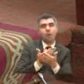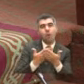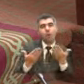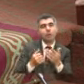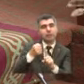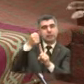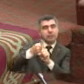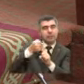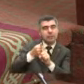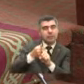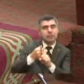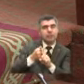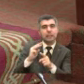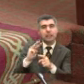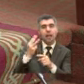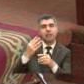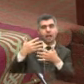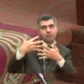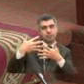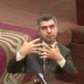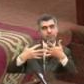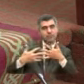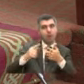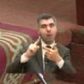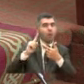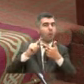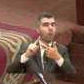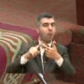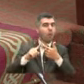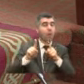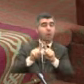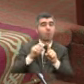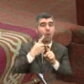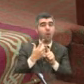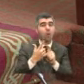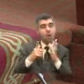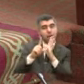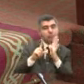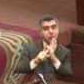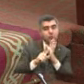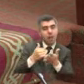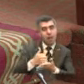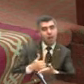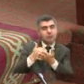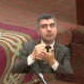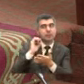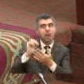على واحد 3 ديال المحاور. المحور الأول هو مؤسسة العرض الثقافي في إطار هذا البرنامج